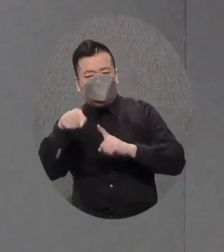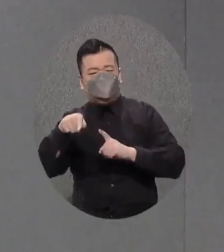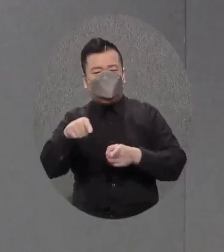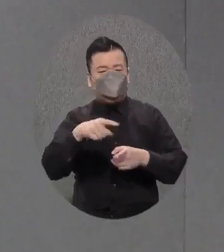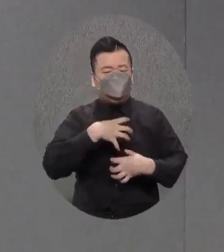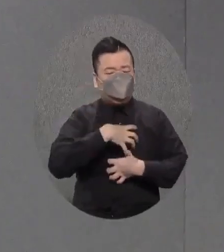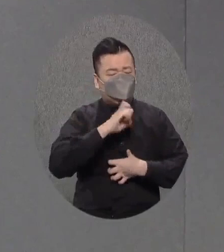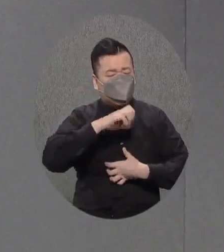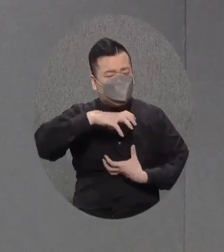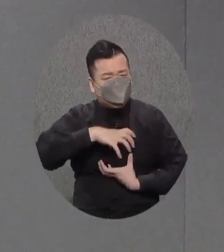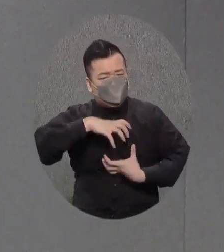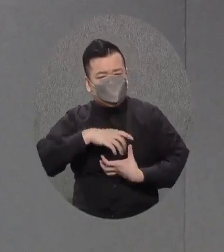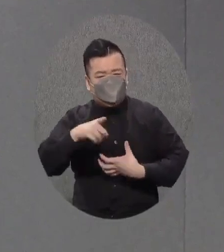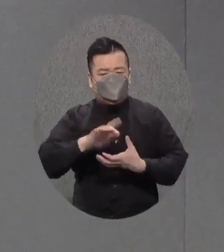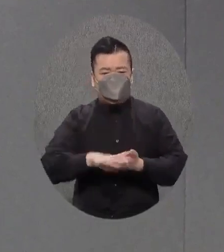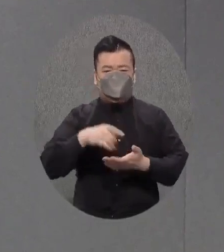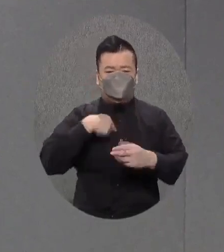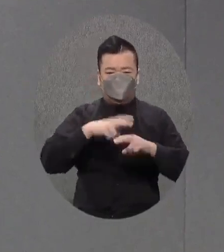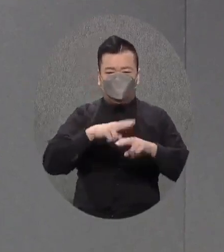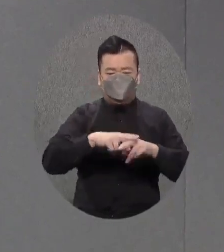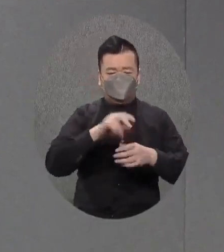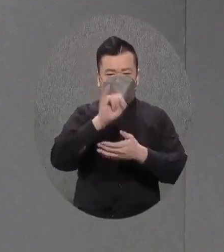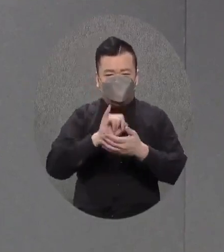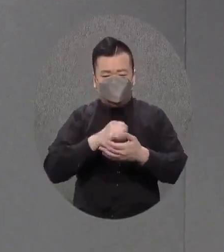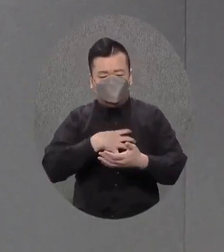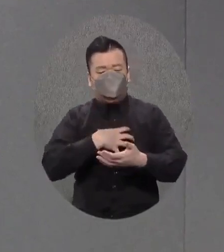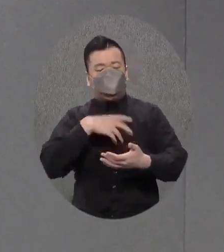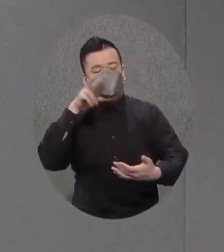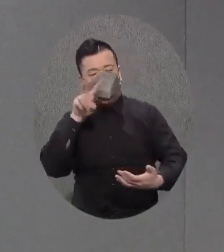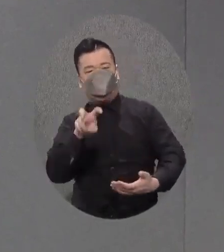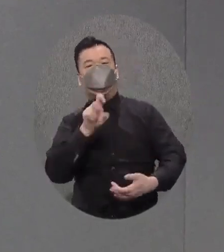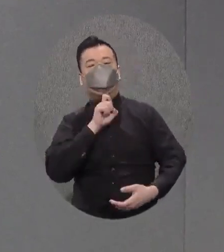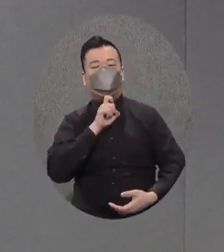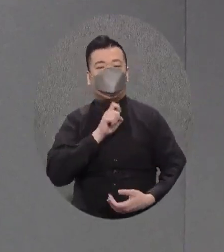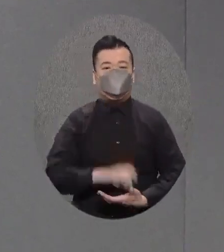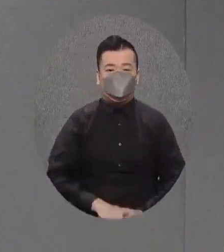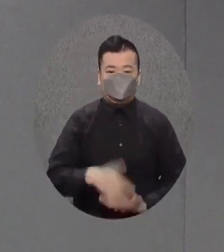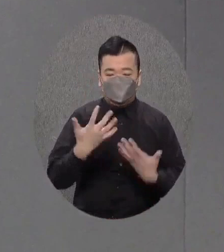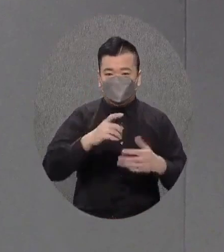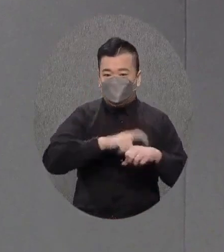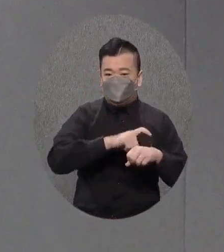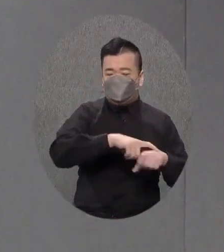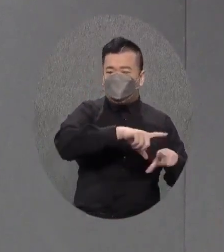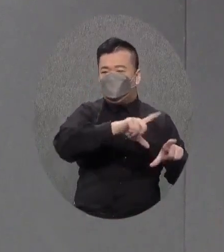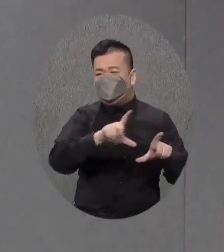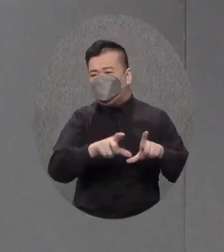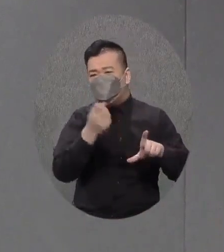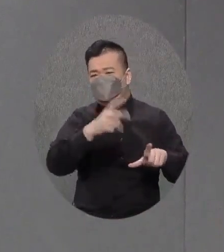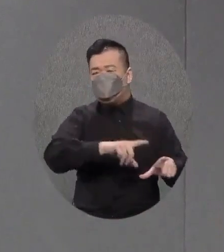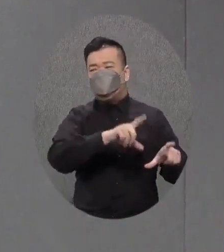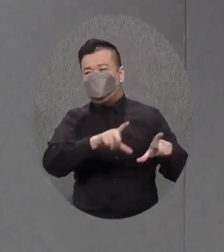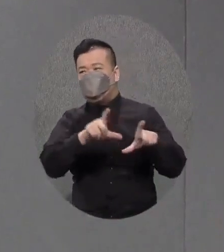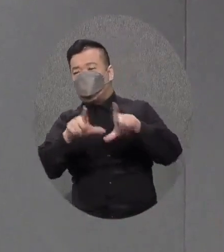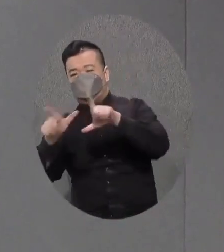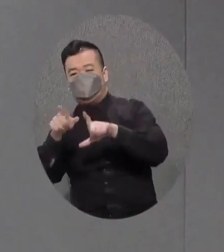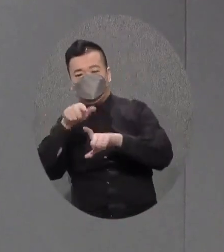大嘅情緒，而通過藝術品其實我可以直接地感受到咁。咁而但係時間再行落去嘅時候，其實我哋知道